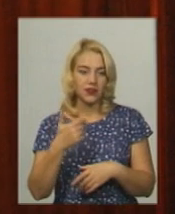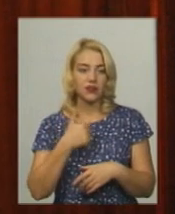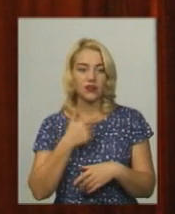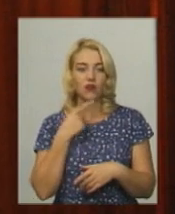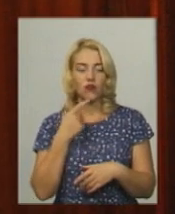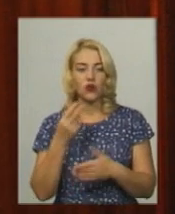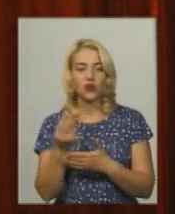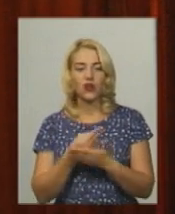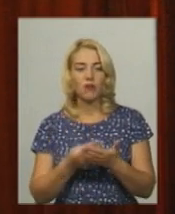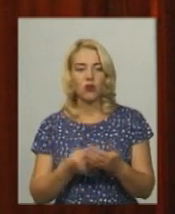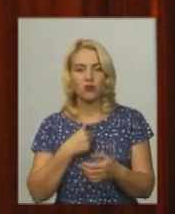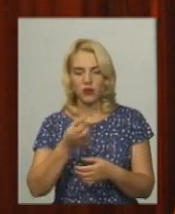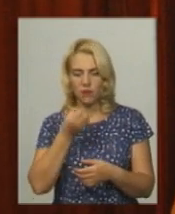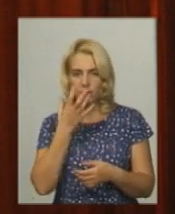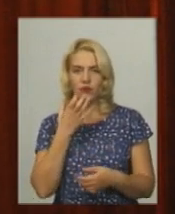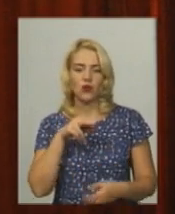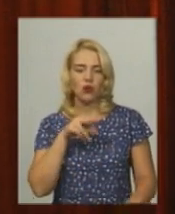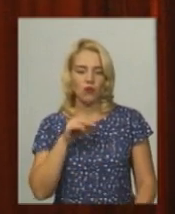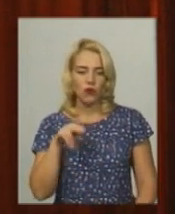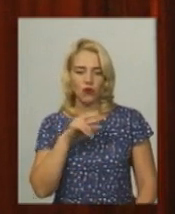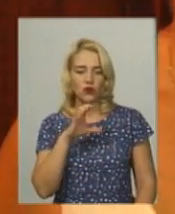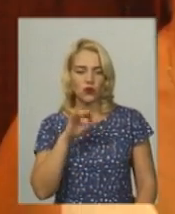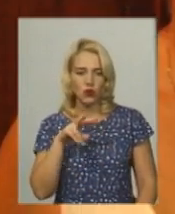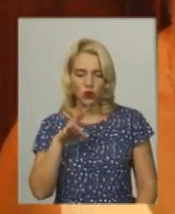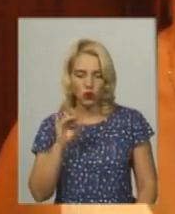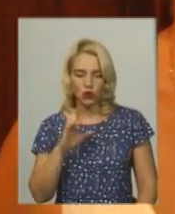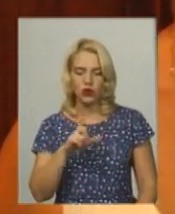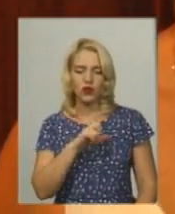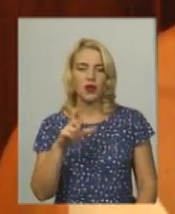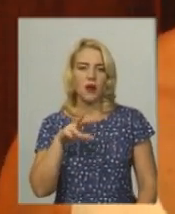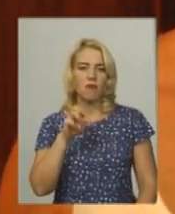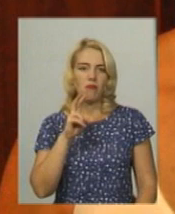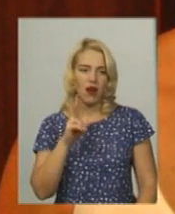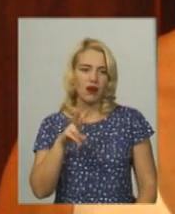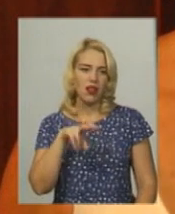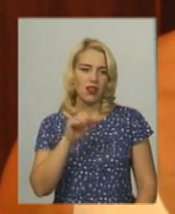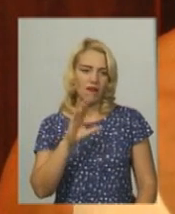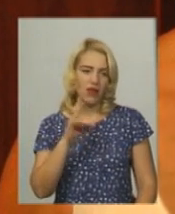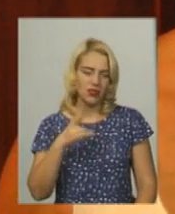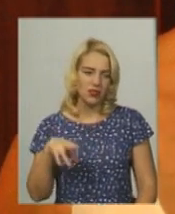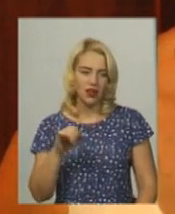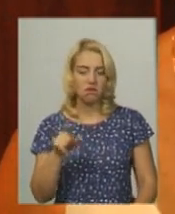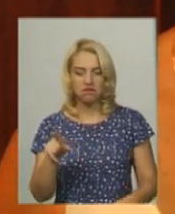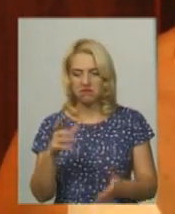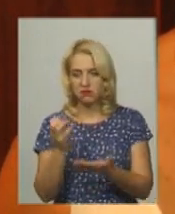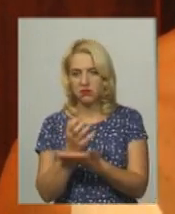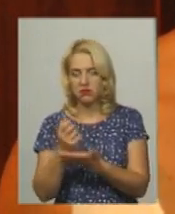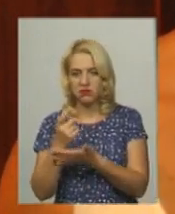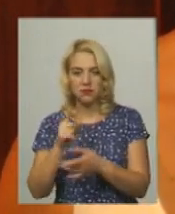кажу, намалюй мені подсолнух, мак, ну вона додала ще лаванду. В неї воно це все виходить, і вона так раз-раз-раз